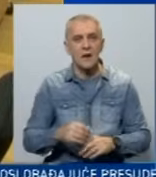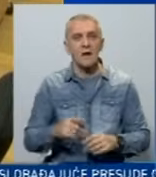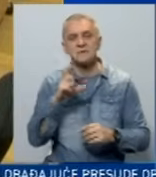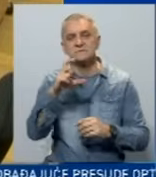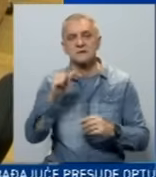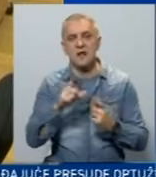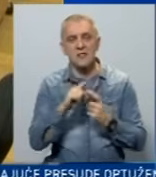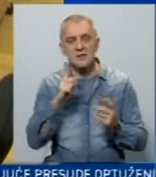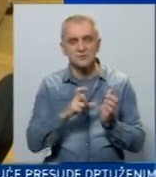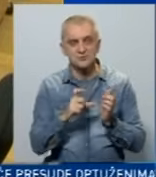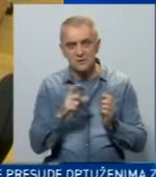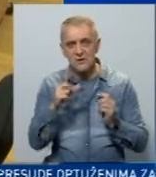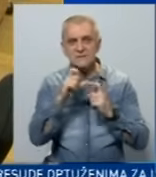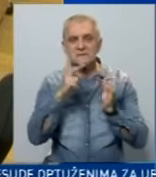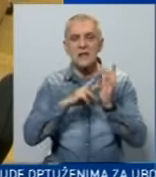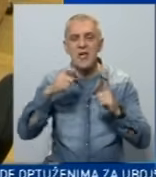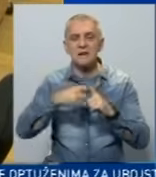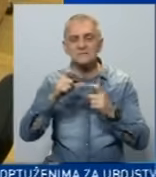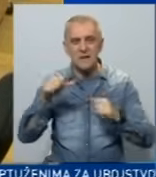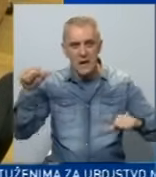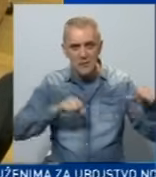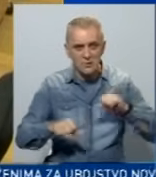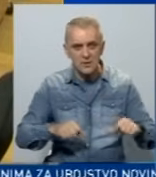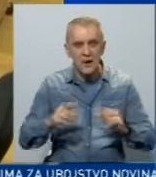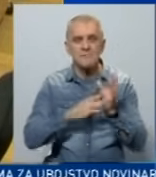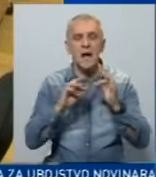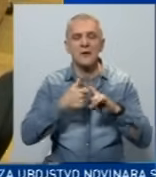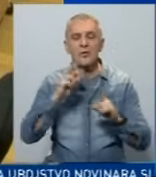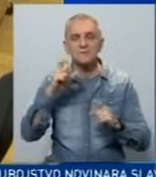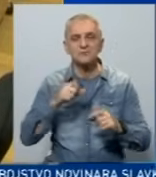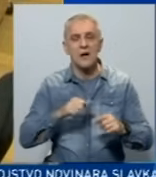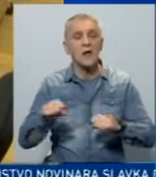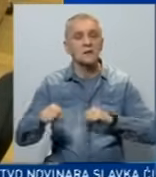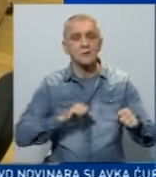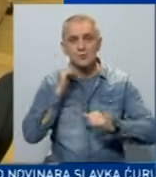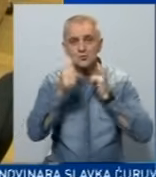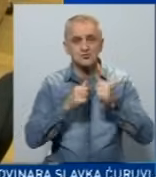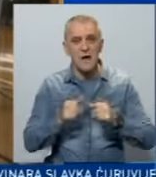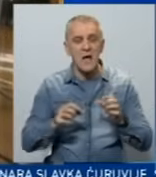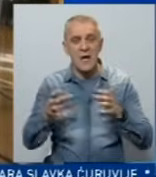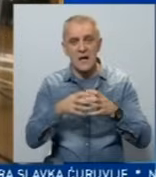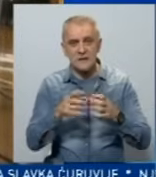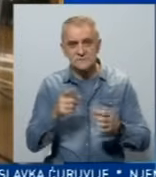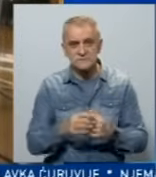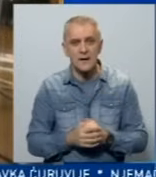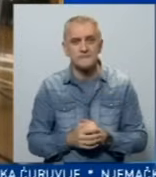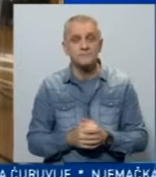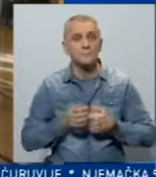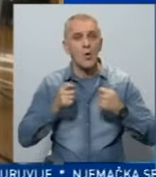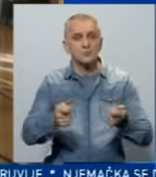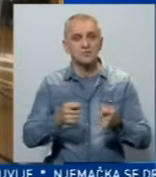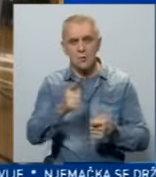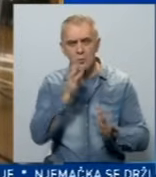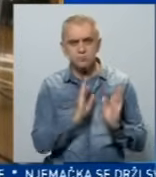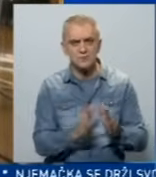Crljić, vlasnik Sinex laboratorije i Saša Marković, direktor turističke agencije Travel for Fun. Optuženi su da